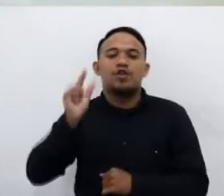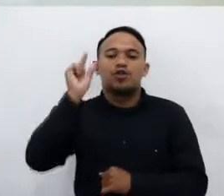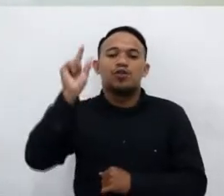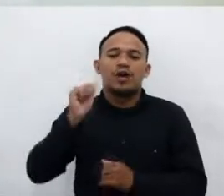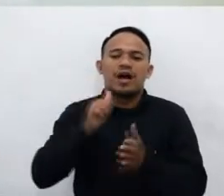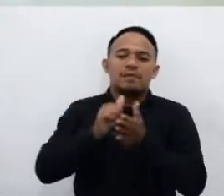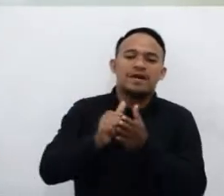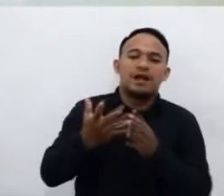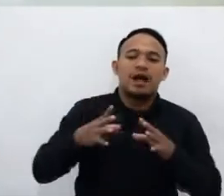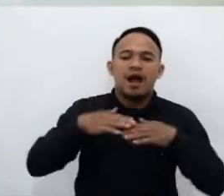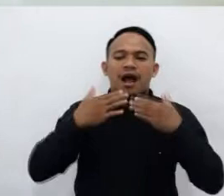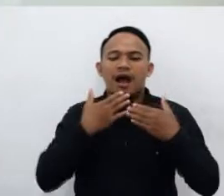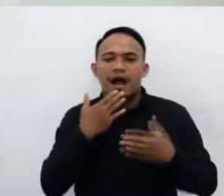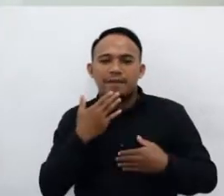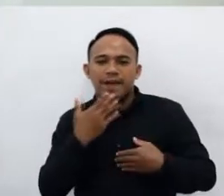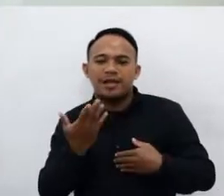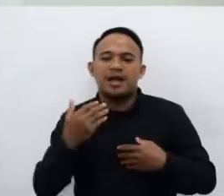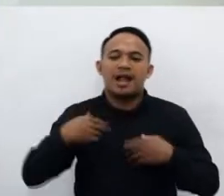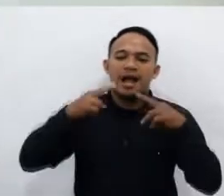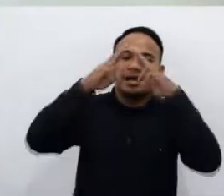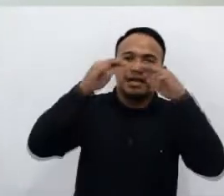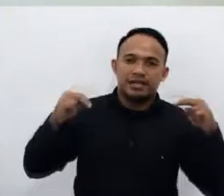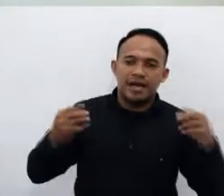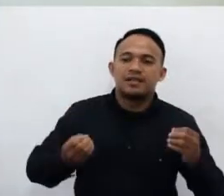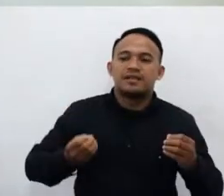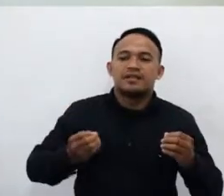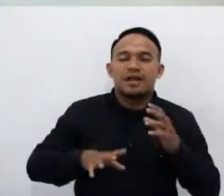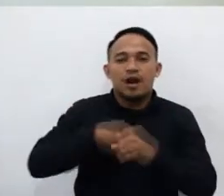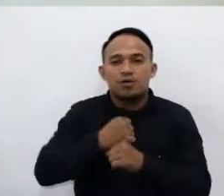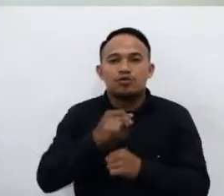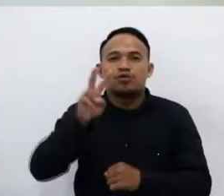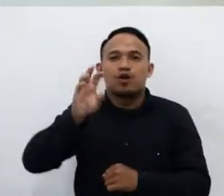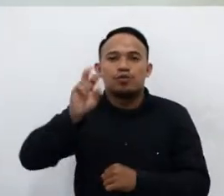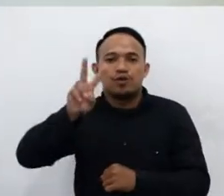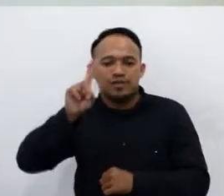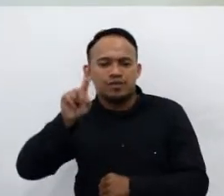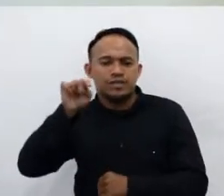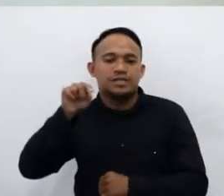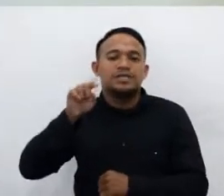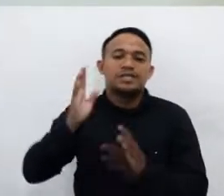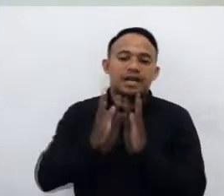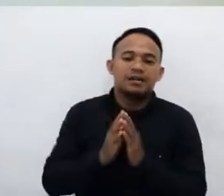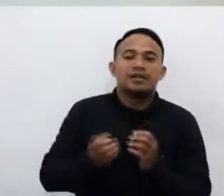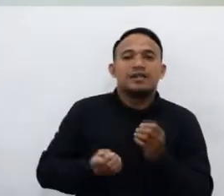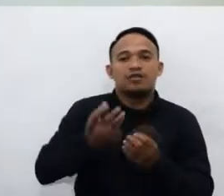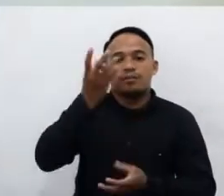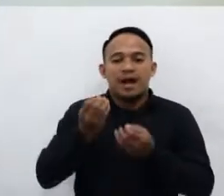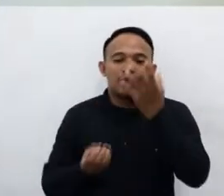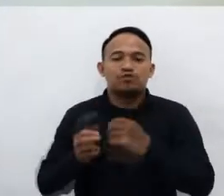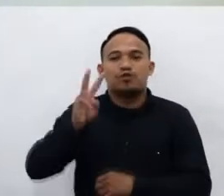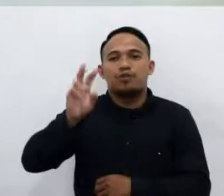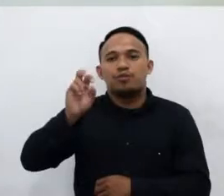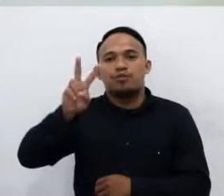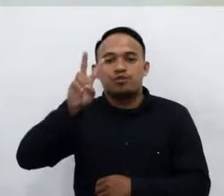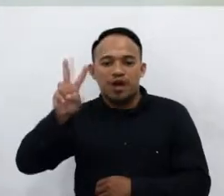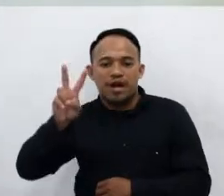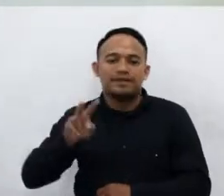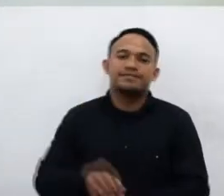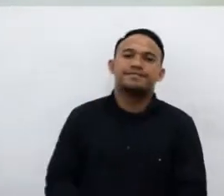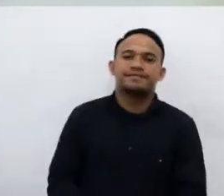2022 untuk menertibkan pengamanan perayaan Natal tahun 2021 dan tahun